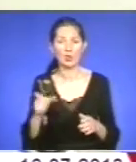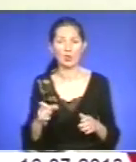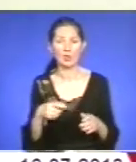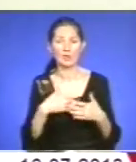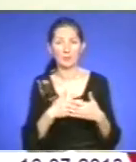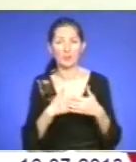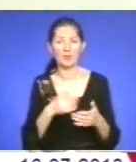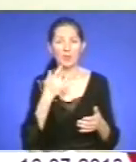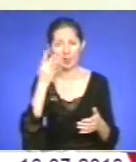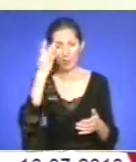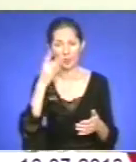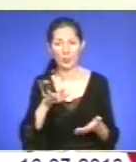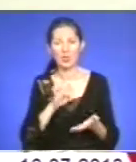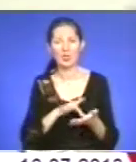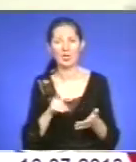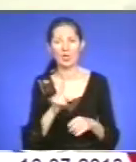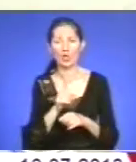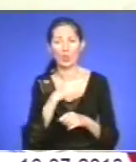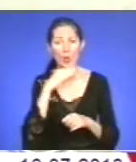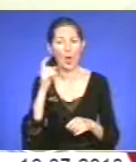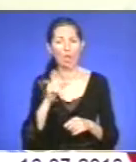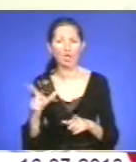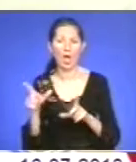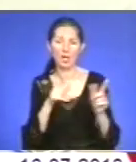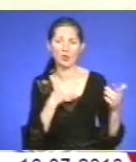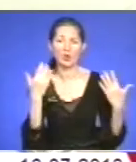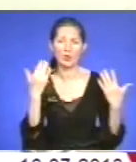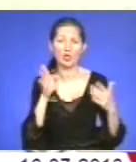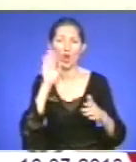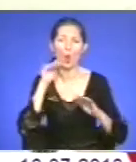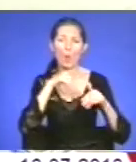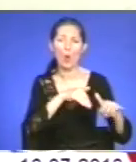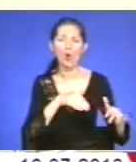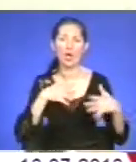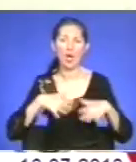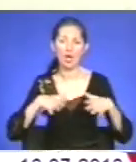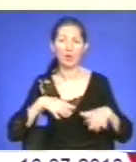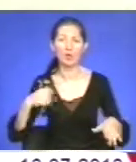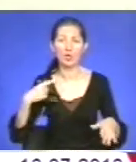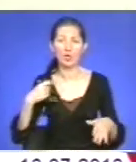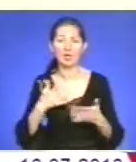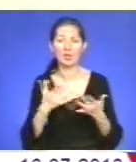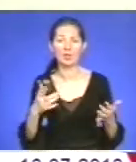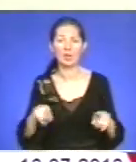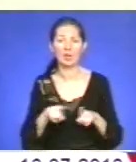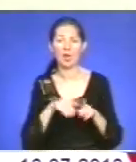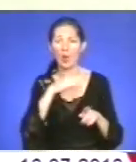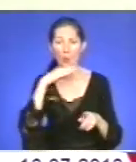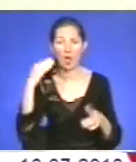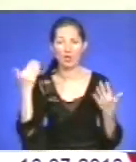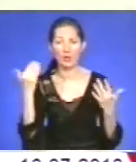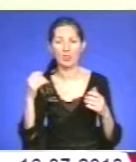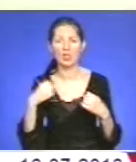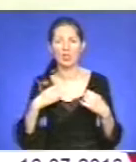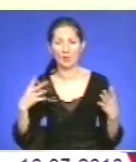центру виїжджають на відпочинок як в море, Крим, Одеса, так багато на вихідні,